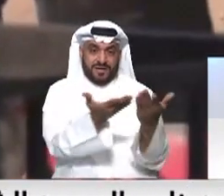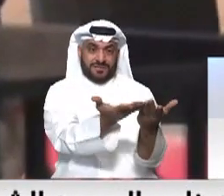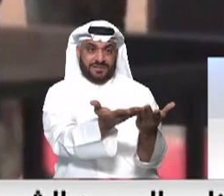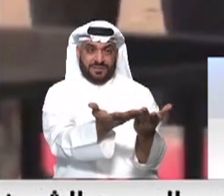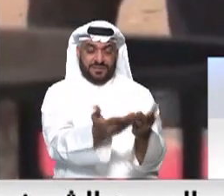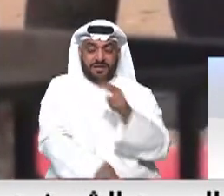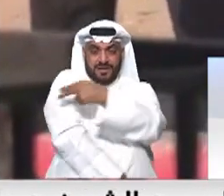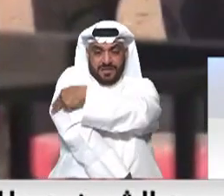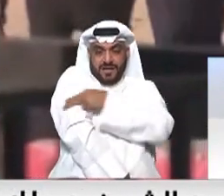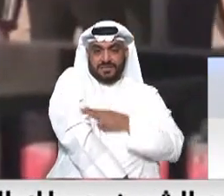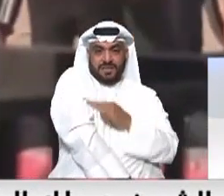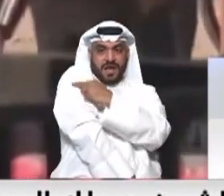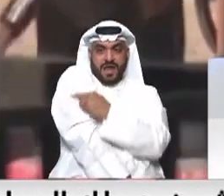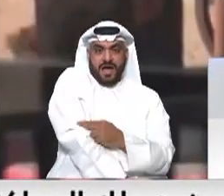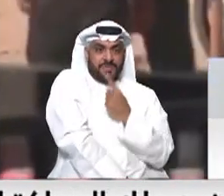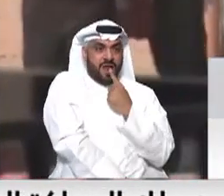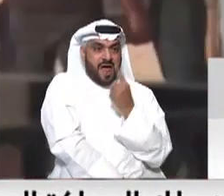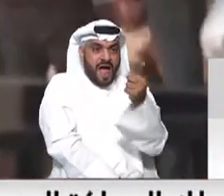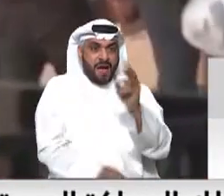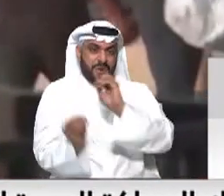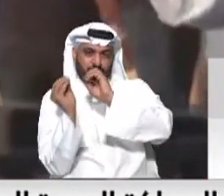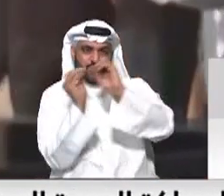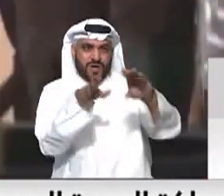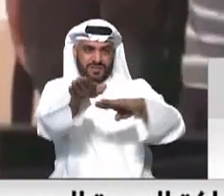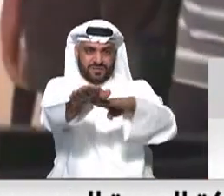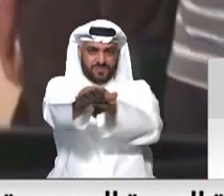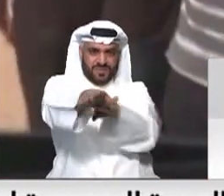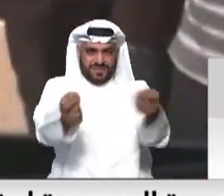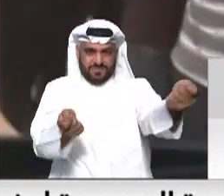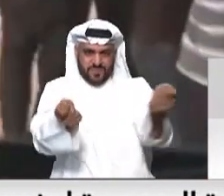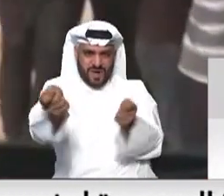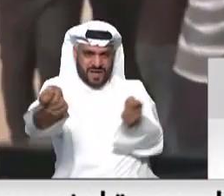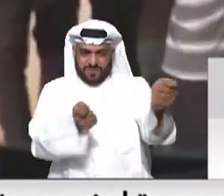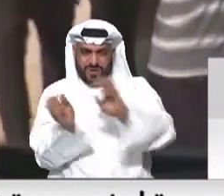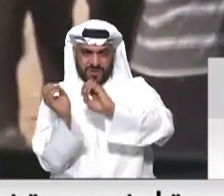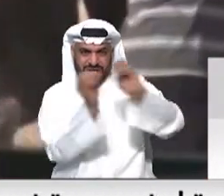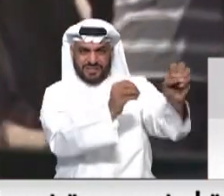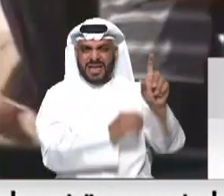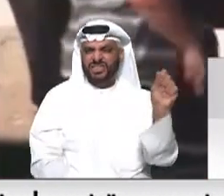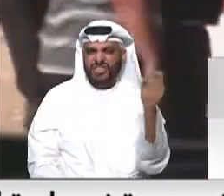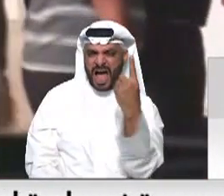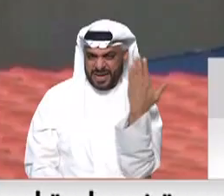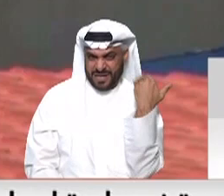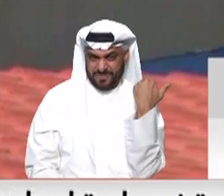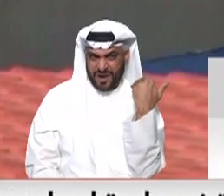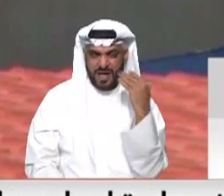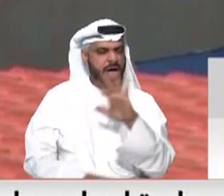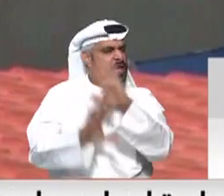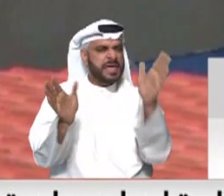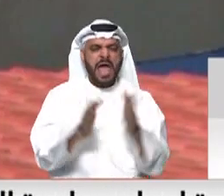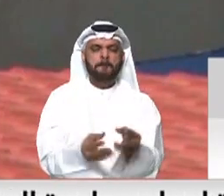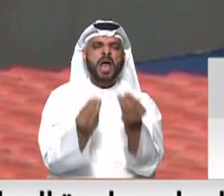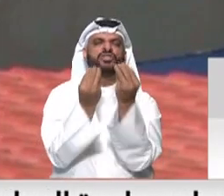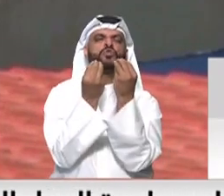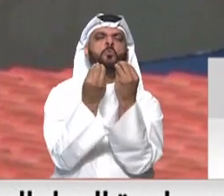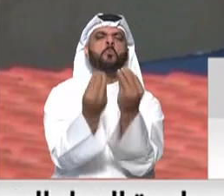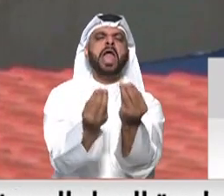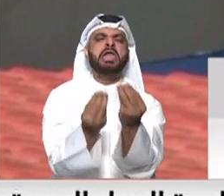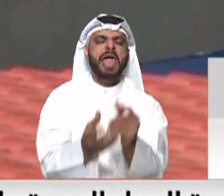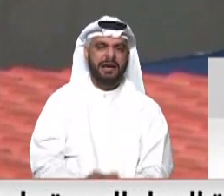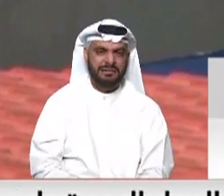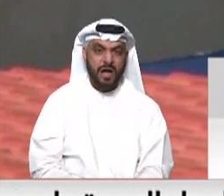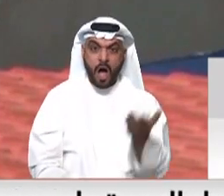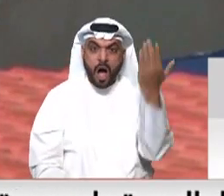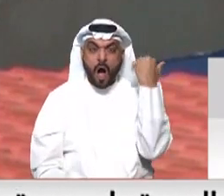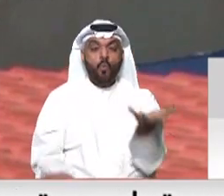الاحمر قال ان الشاحنات التي دخلت غزه منذ شهر تعادل ما كان يدخل للقطاع في يوم واحد